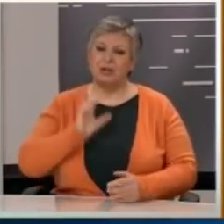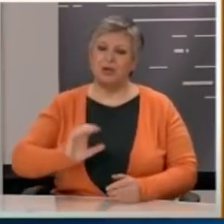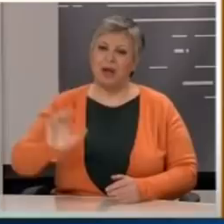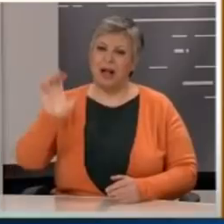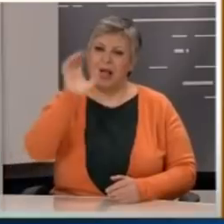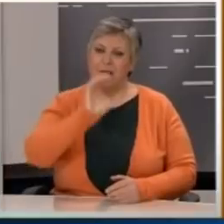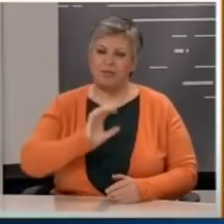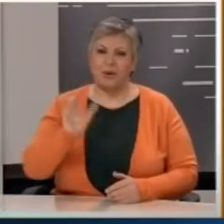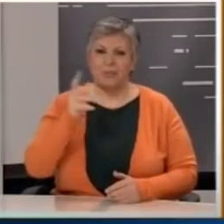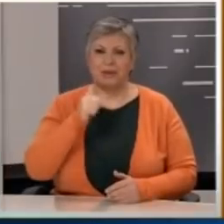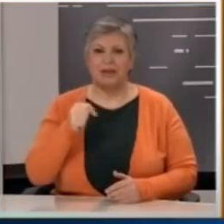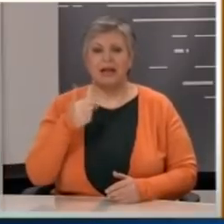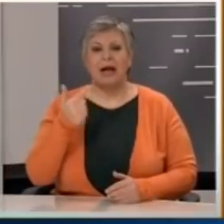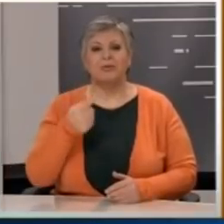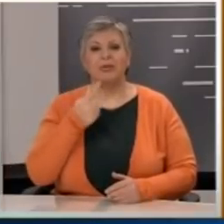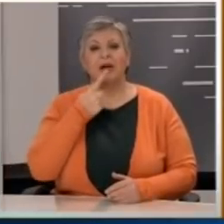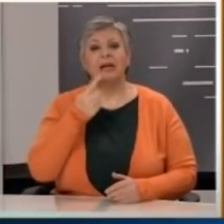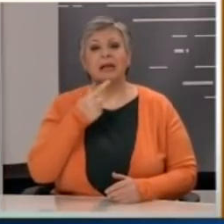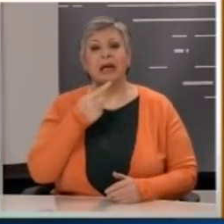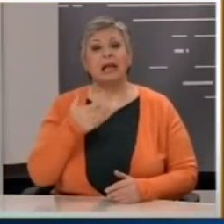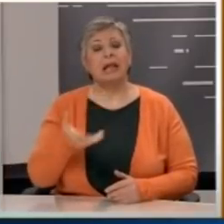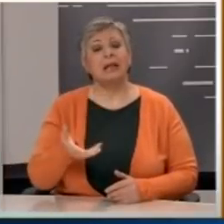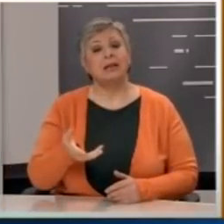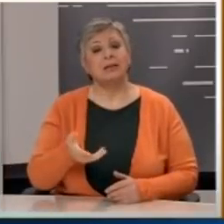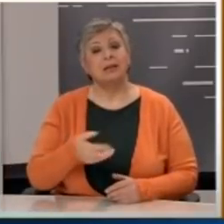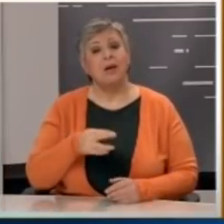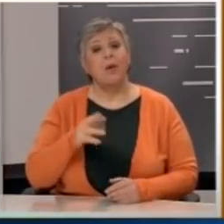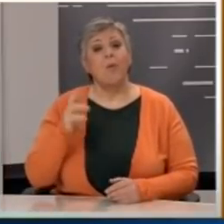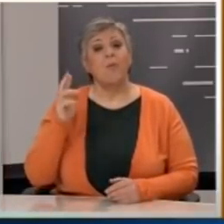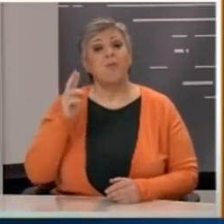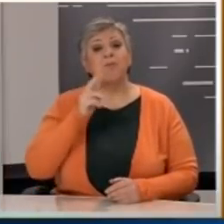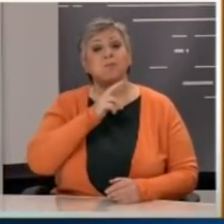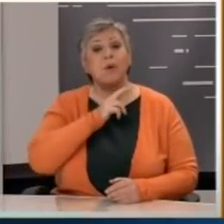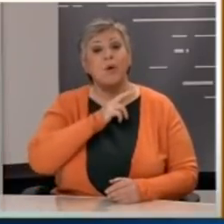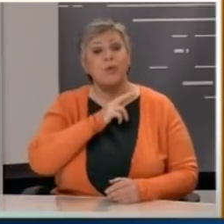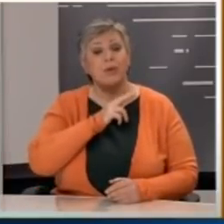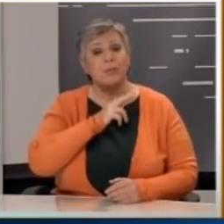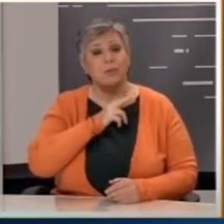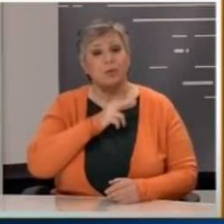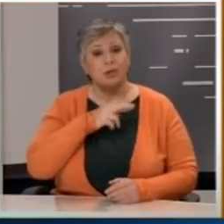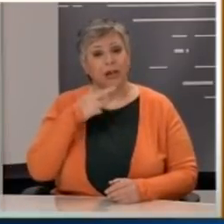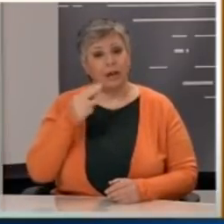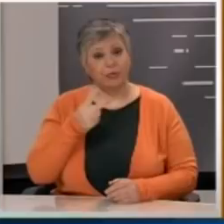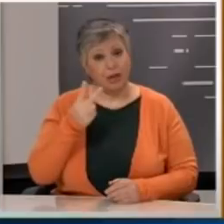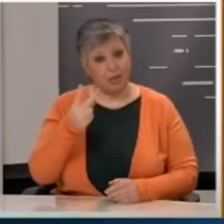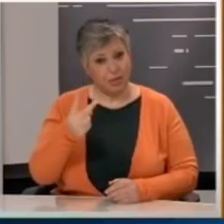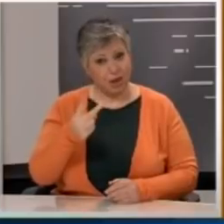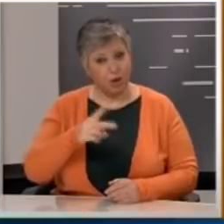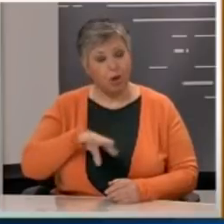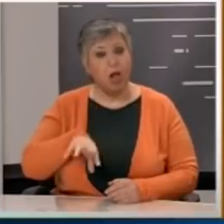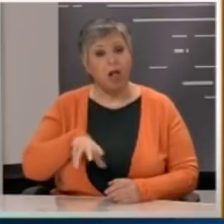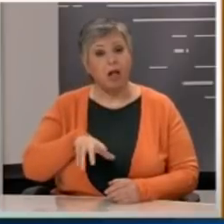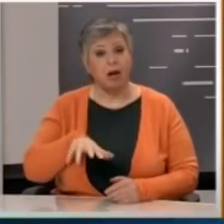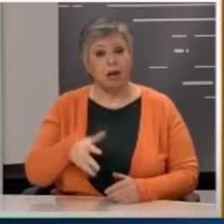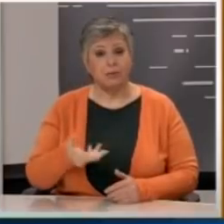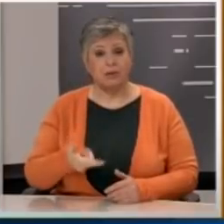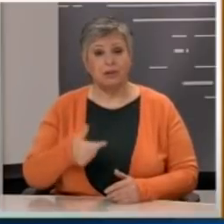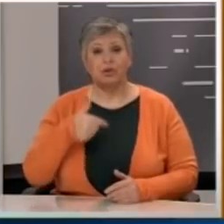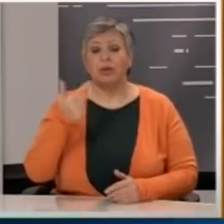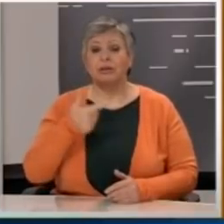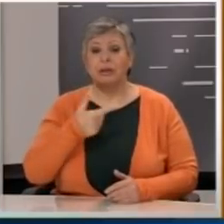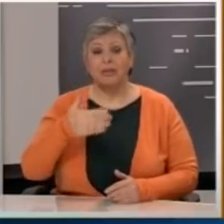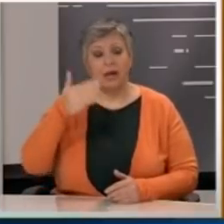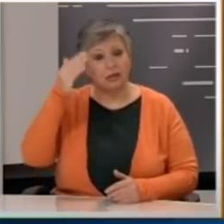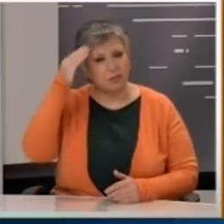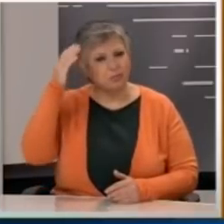Ευρώπη και να μας λένε εδώ δύο πρωθυπουργοί σας εκλέψανε λεφτά. Τι θέλετε,